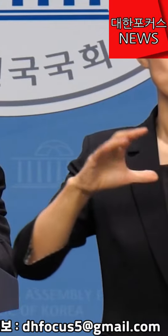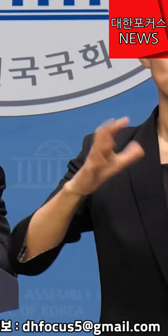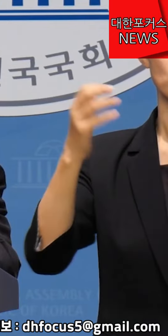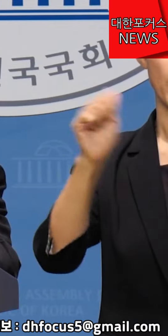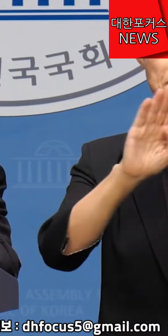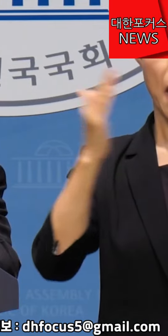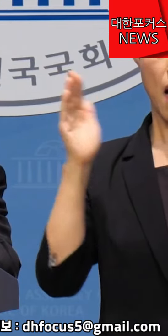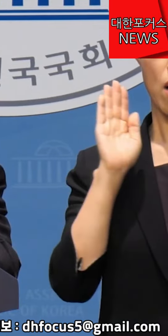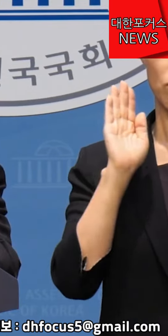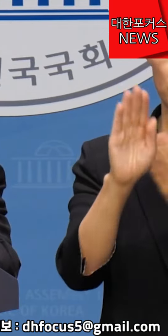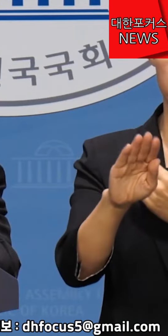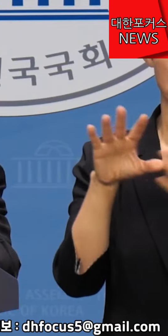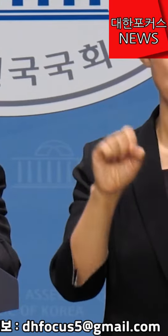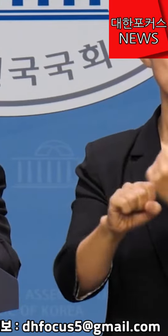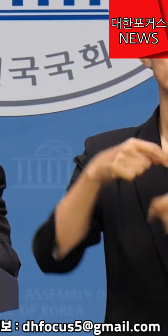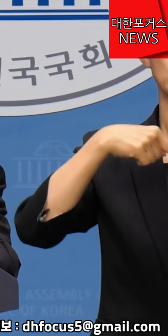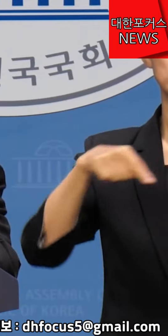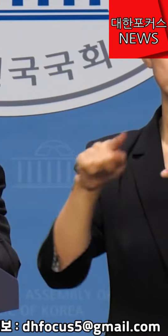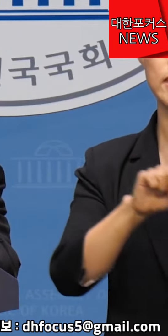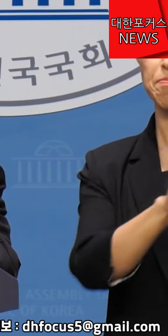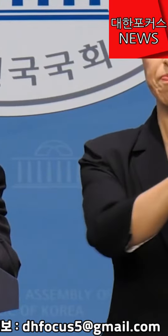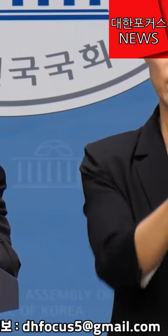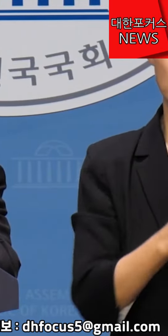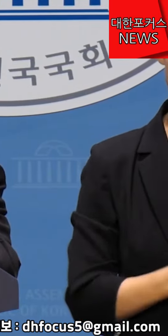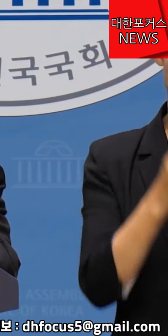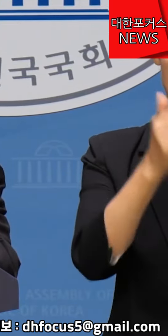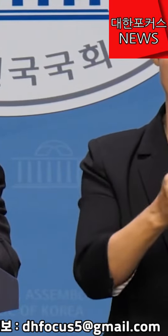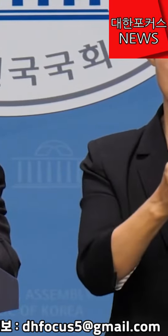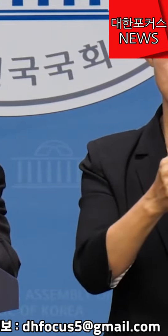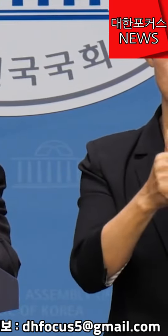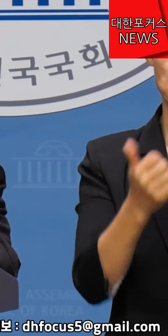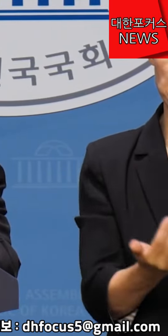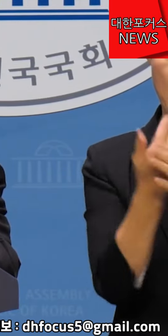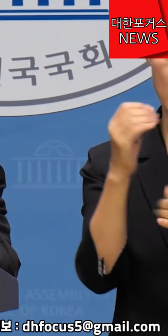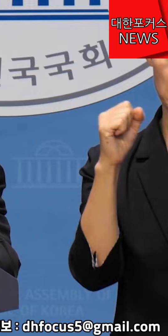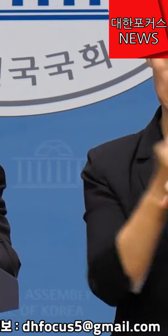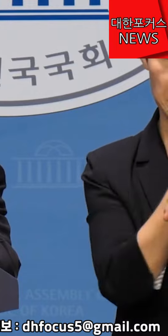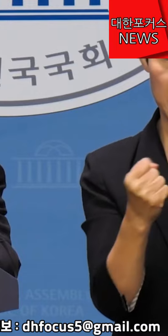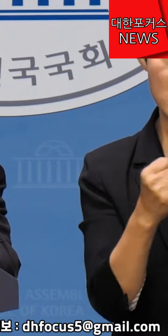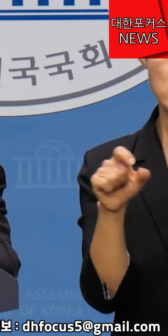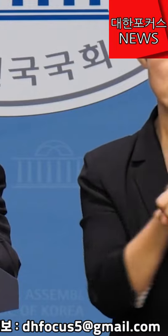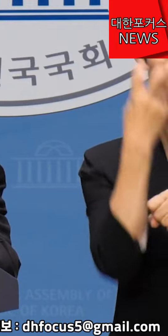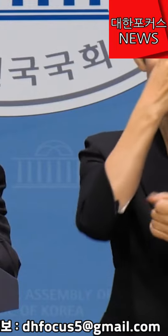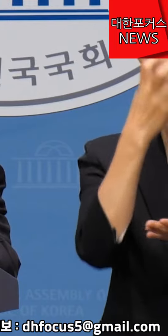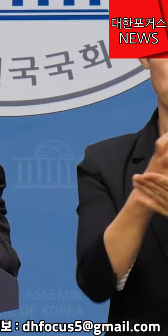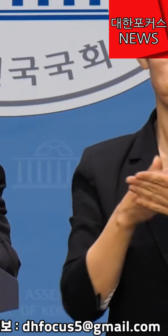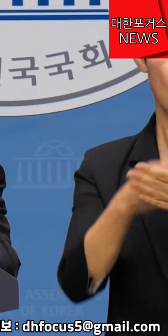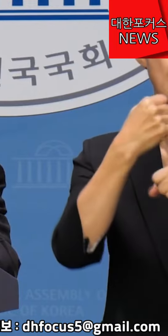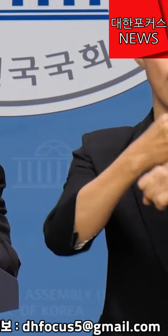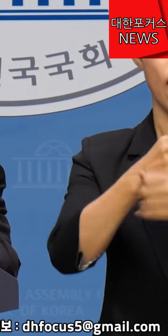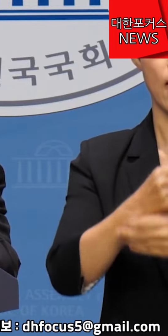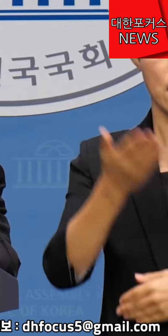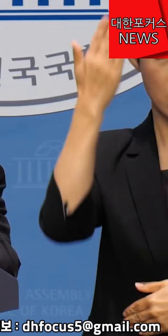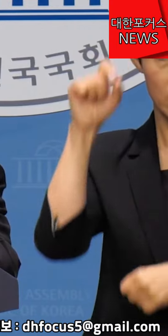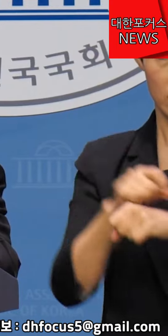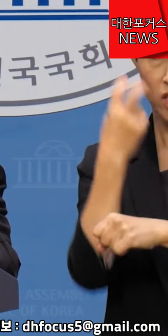동시에 가칭 정치검찰 사건 조작 특검법을 추진하겠습니다. 그동안 추진된